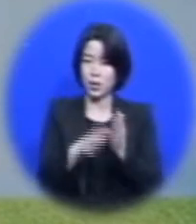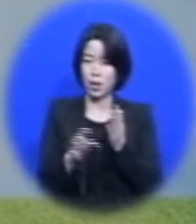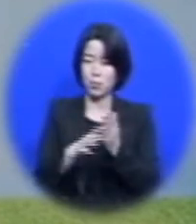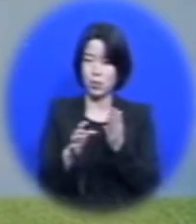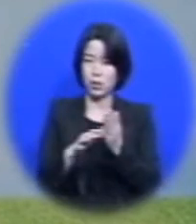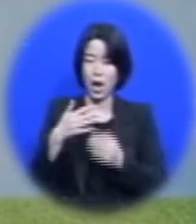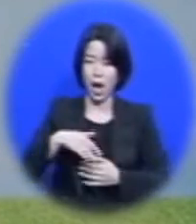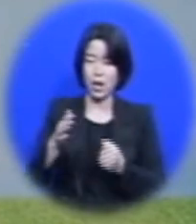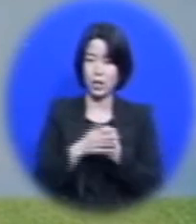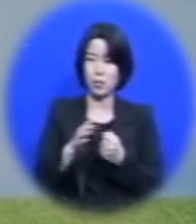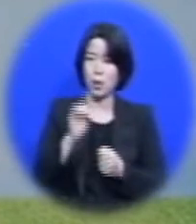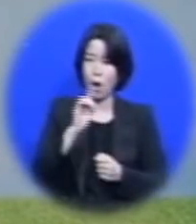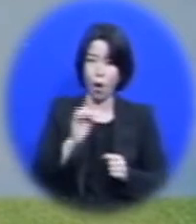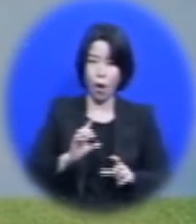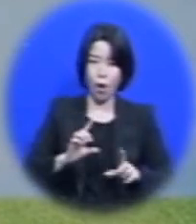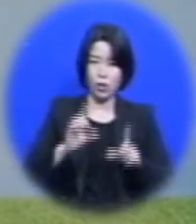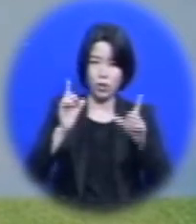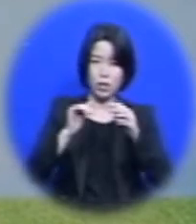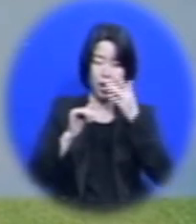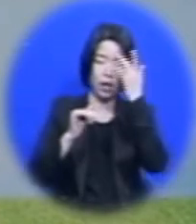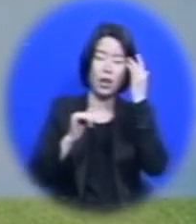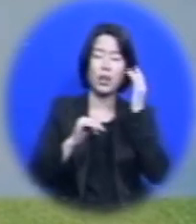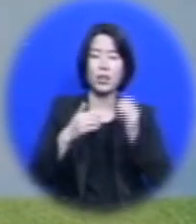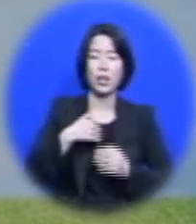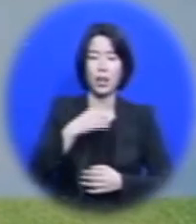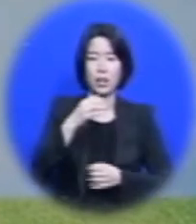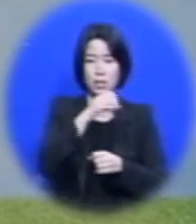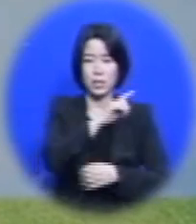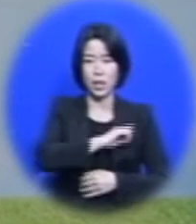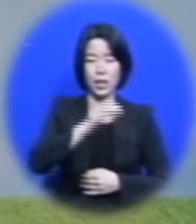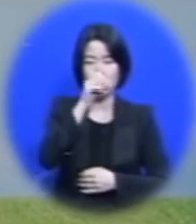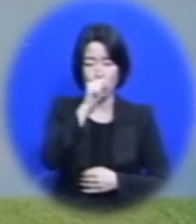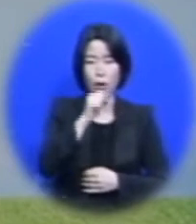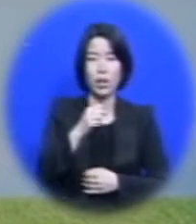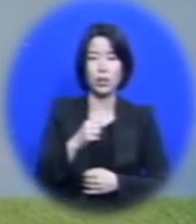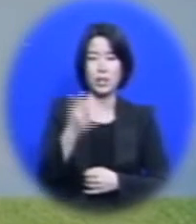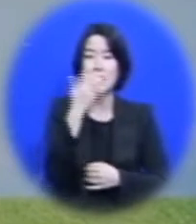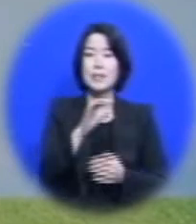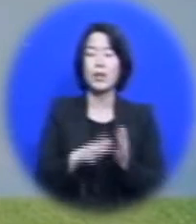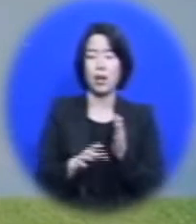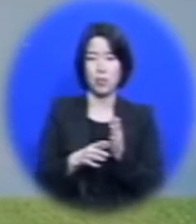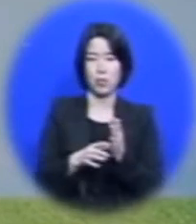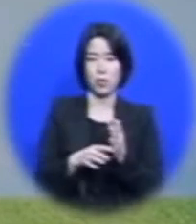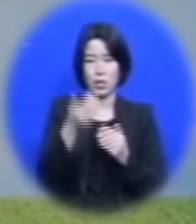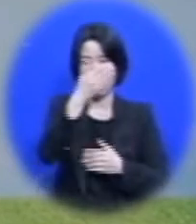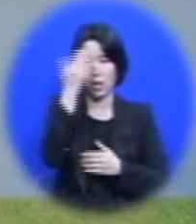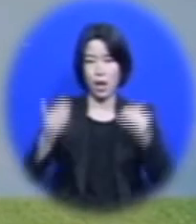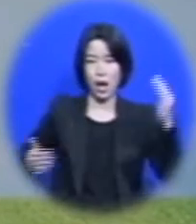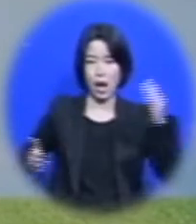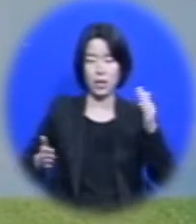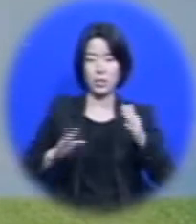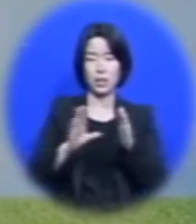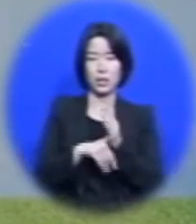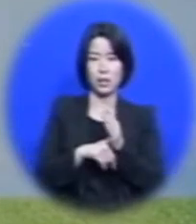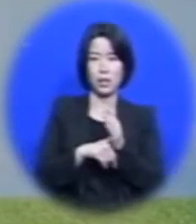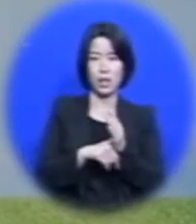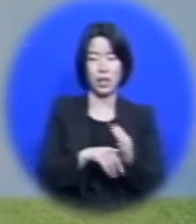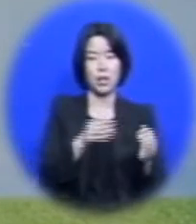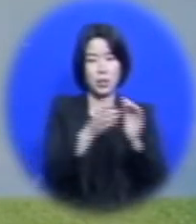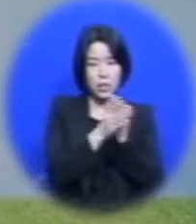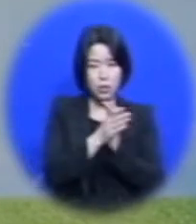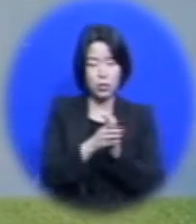탓에 어느새 내가 가장 원하는 것은 음란물이 되고 말았다. 청소년 시기에 친구들이나 가족, 교회